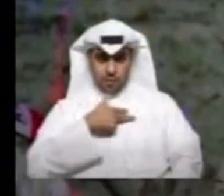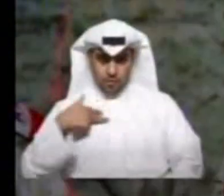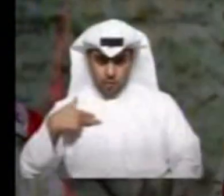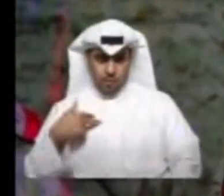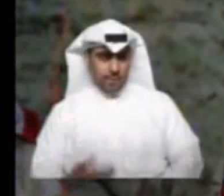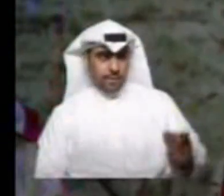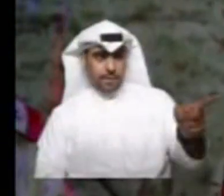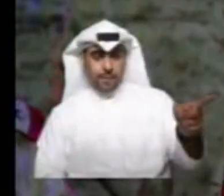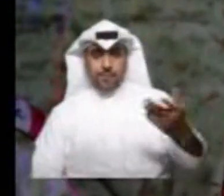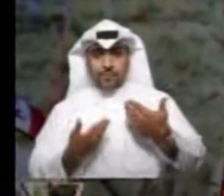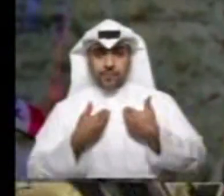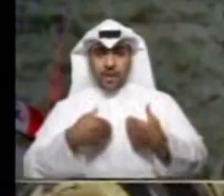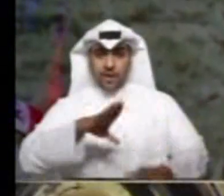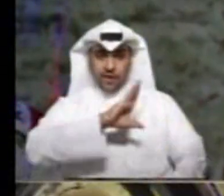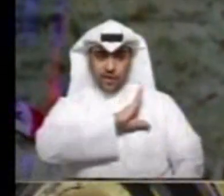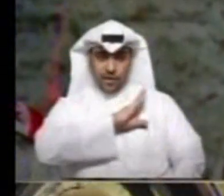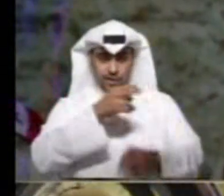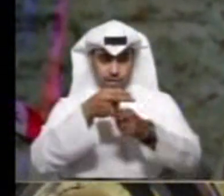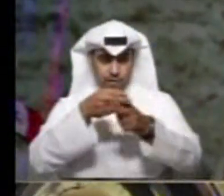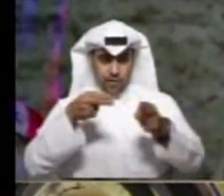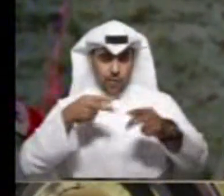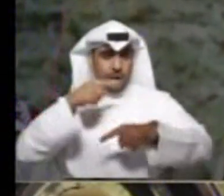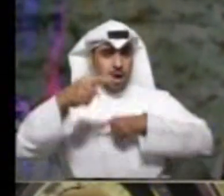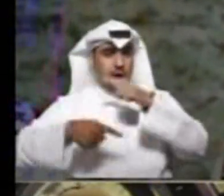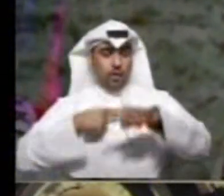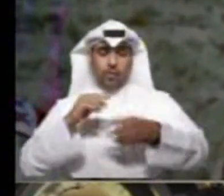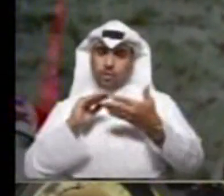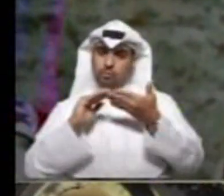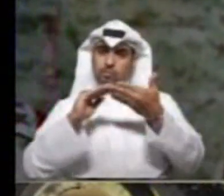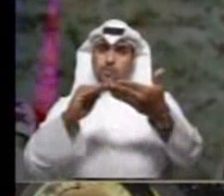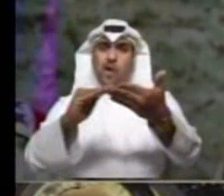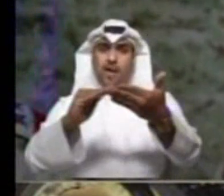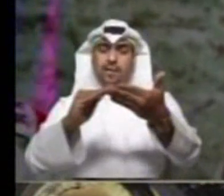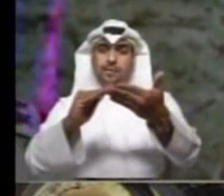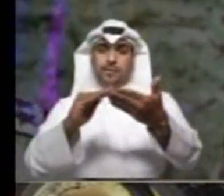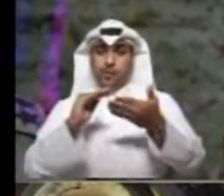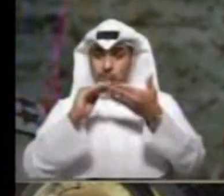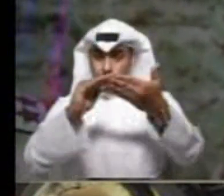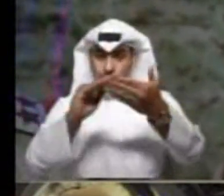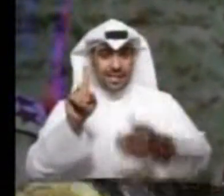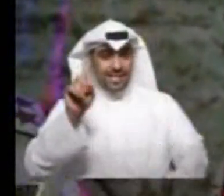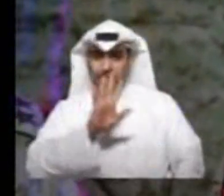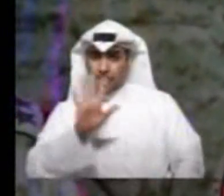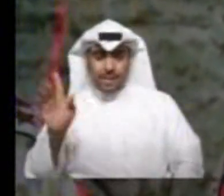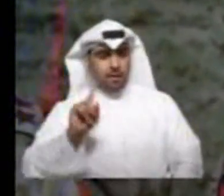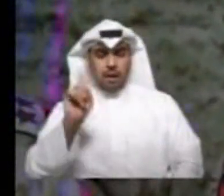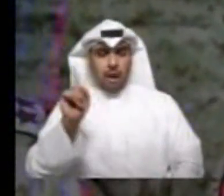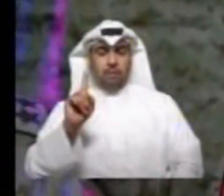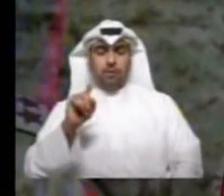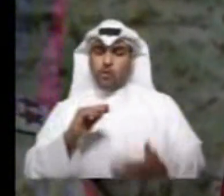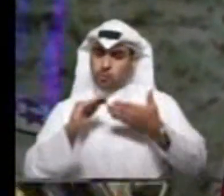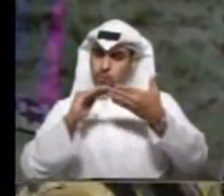دائما احنا نشارك في، ليس في دعم بس، هم في ايجاد الحلول. يعني احنا دائما نشوف المشكلة نحاول في ايجاد الحلول، فكانت احدى الامس